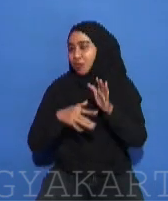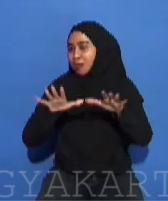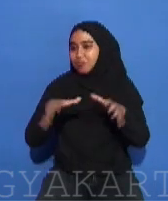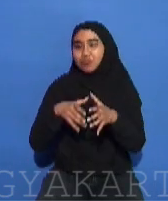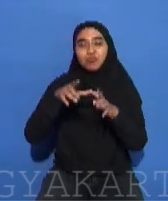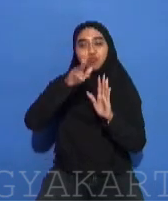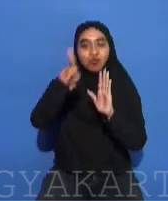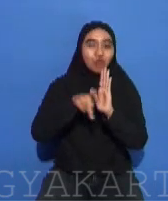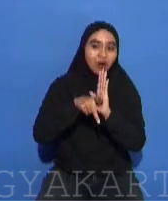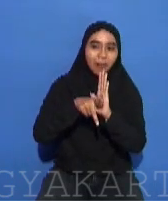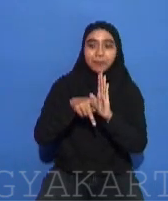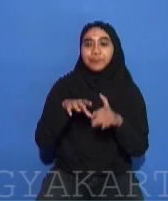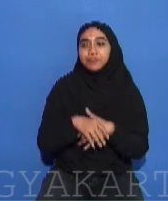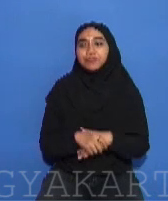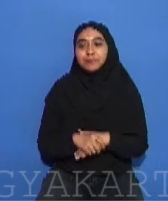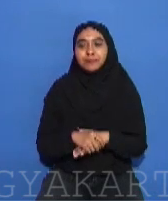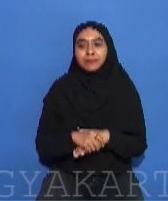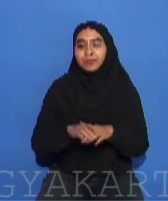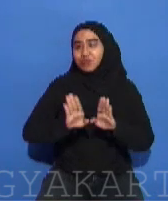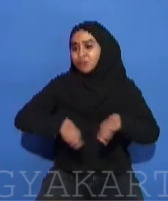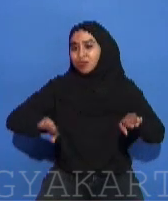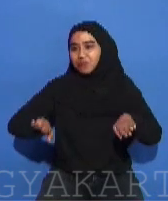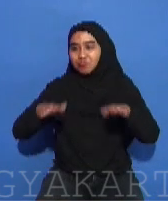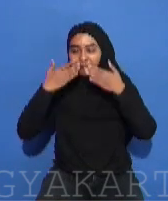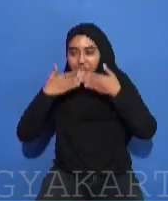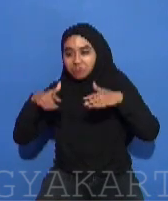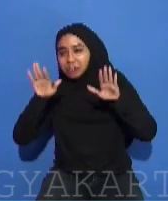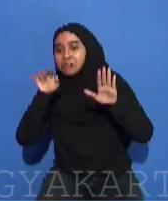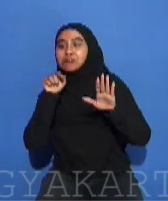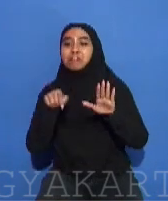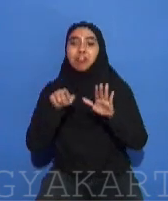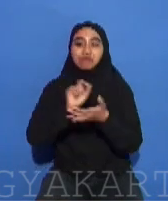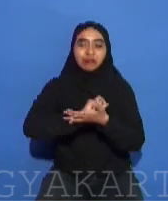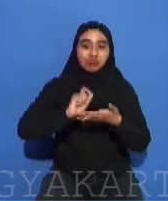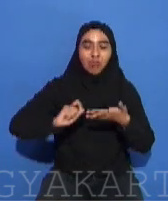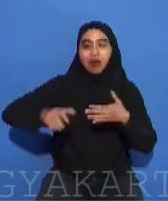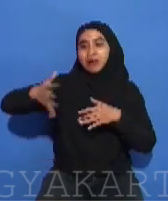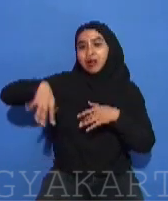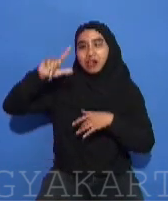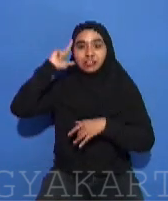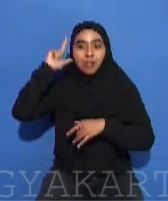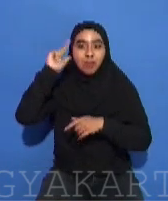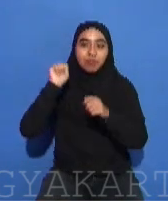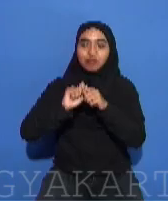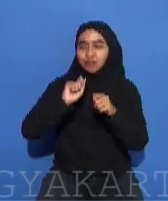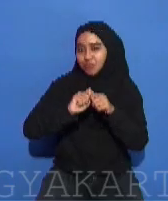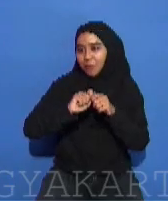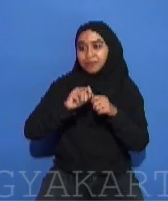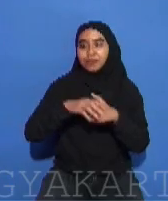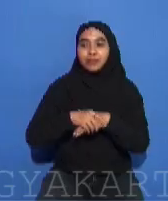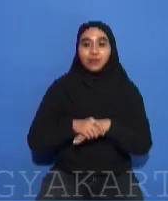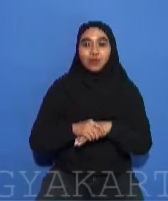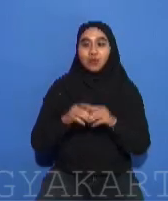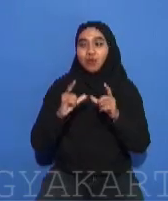profil pelajar Pancasila Sekolah Luar Biasa Tunas Sejahtera Margo Dadi Seyegan Sleman gelar pasugatan Ringgit